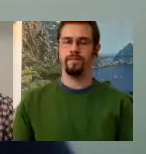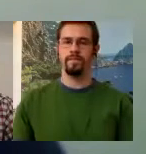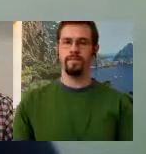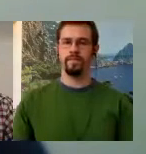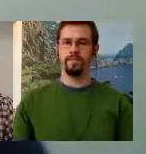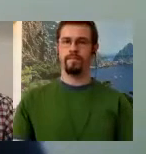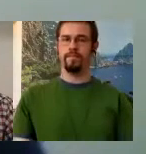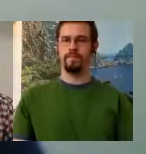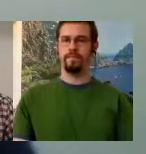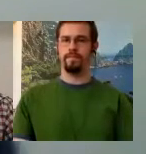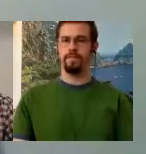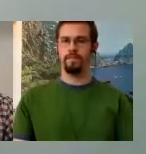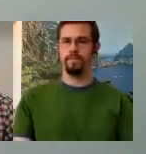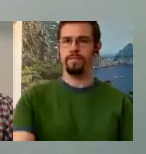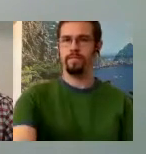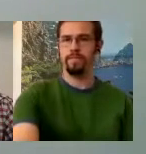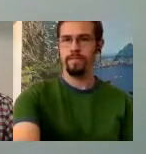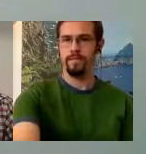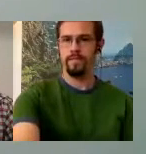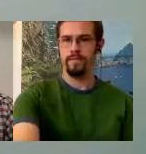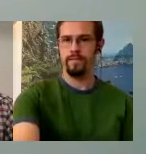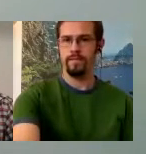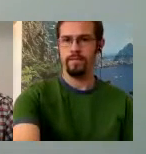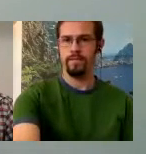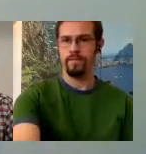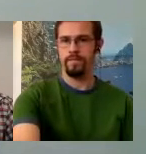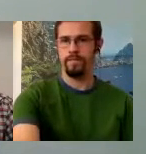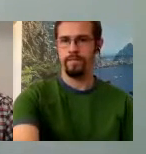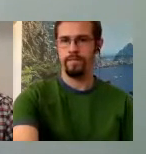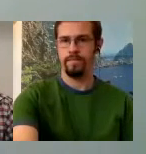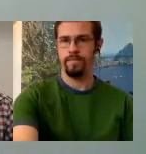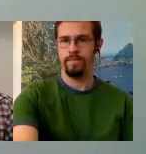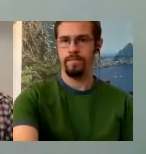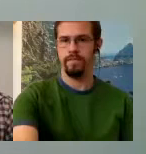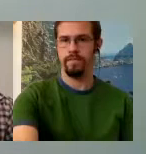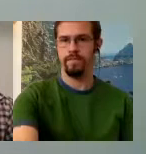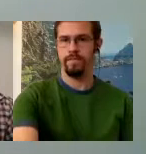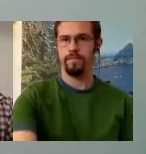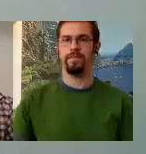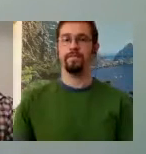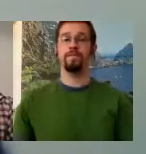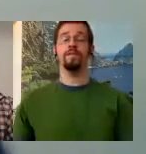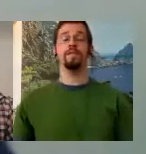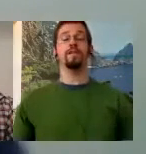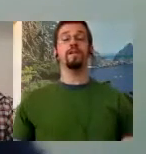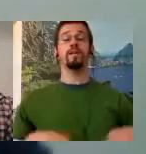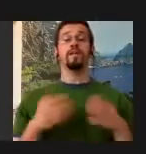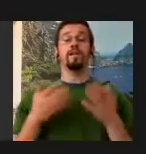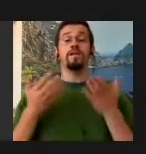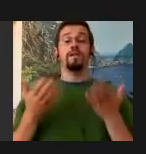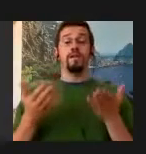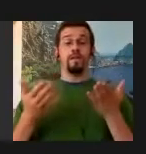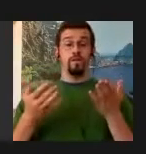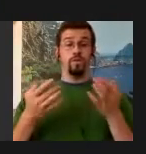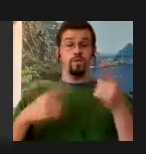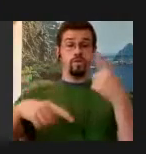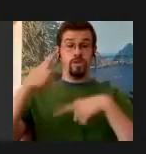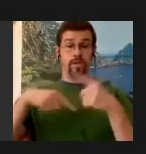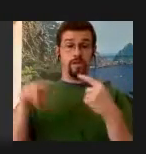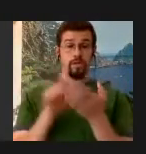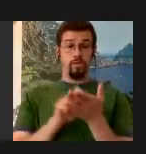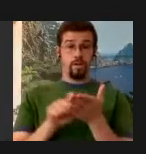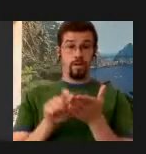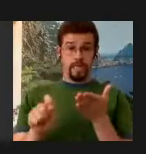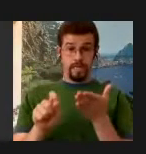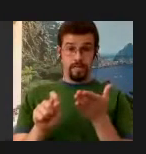النتيجة بدون مقارنة بالحصة الأولى والحصة الثانية. And so because sign writing and